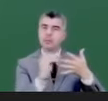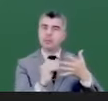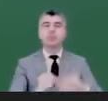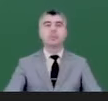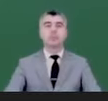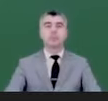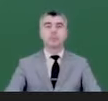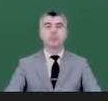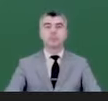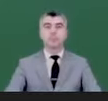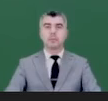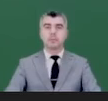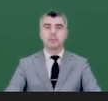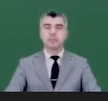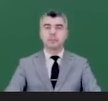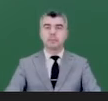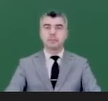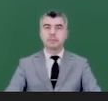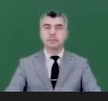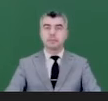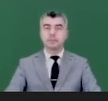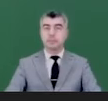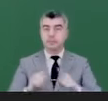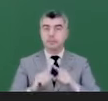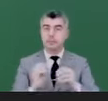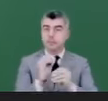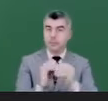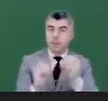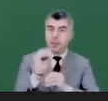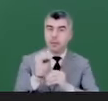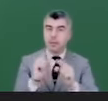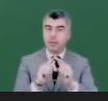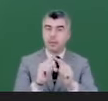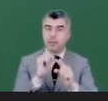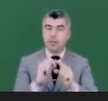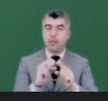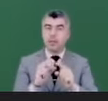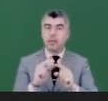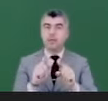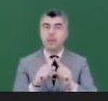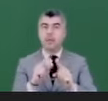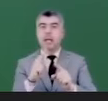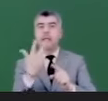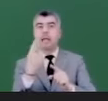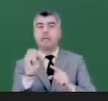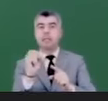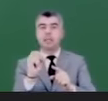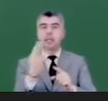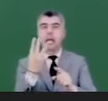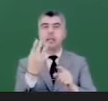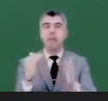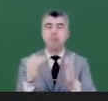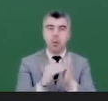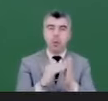فهذا غادي نرفع من الهامش الاعفاء من 3 الف درهم 4 الف درهم